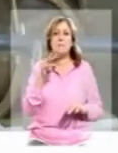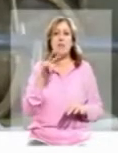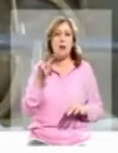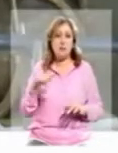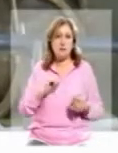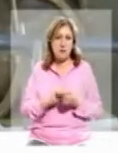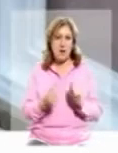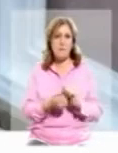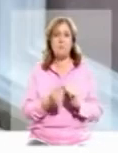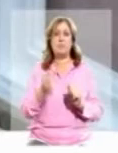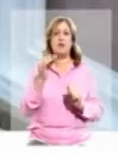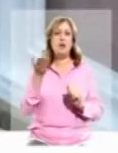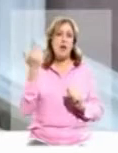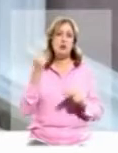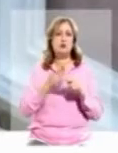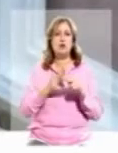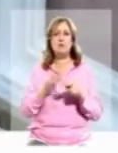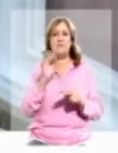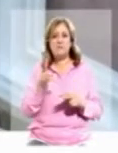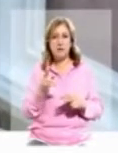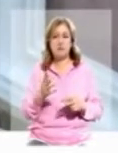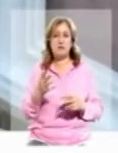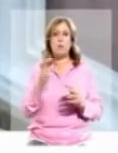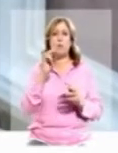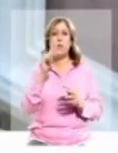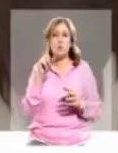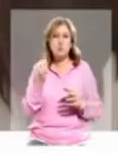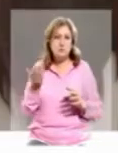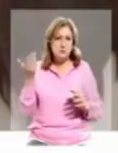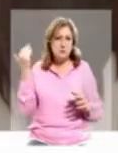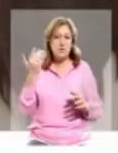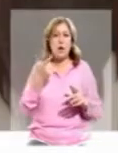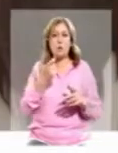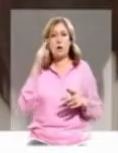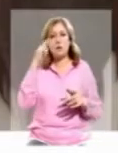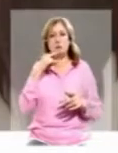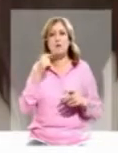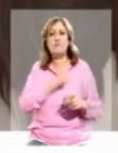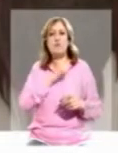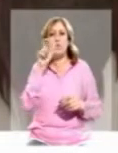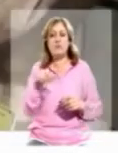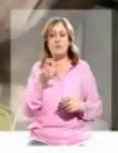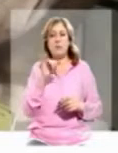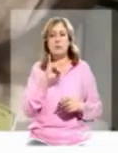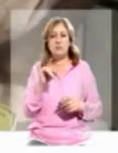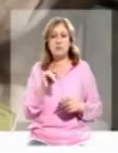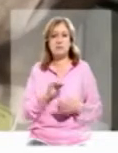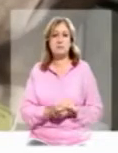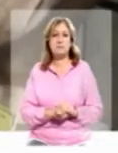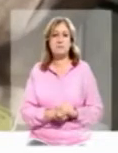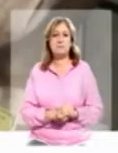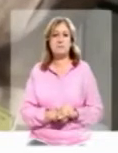археологические находки каменного и раннего железного века, эпохи бронзы, а также оружие казахских воинов-батыров.